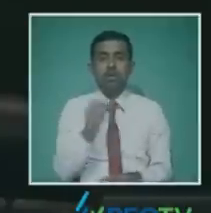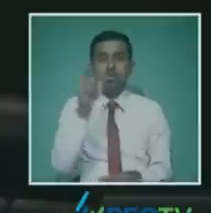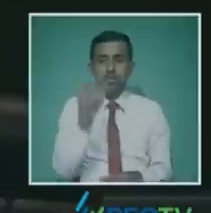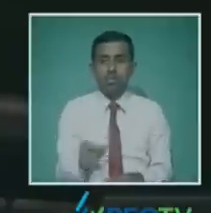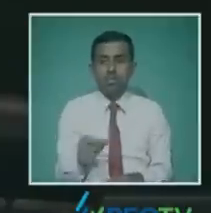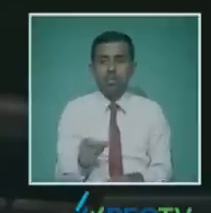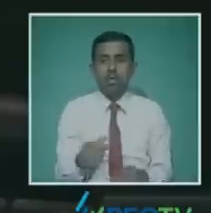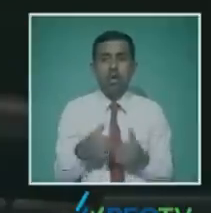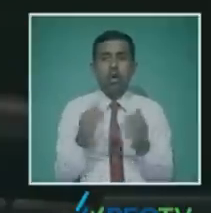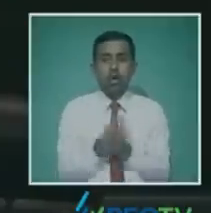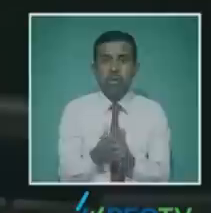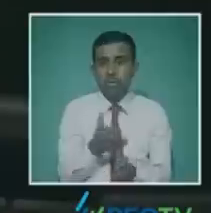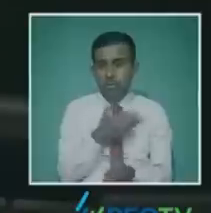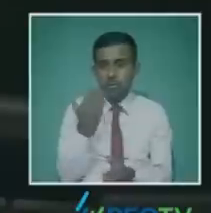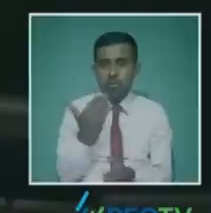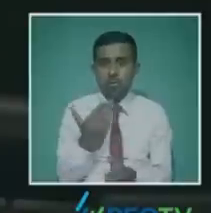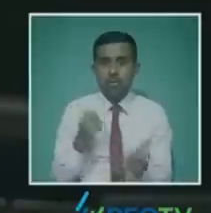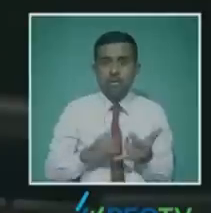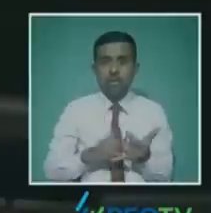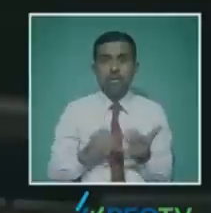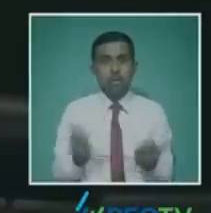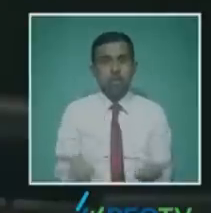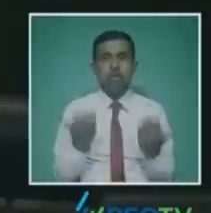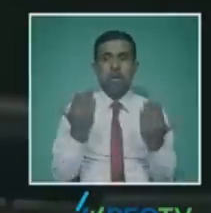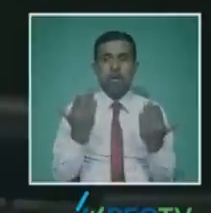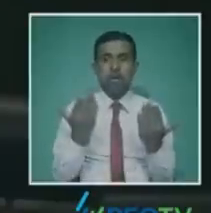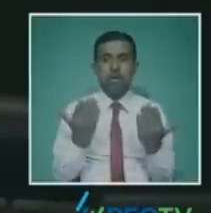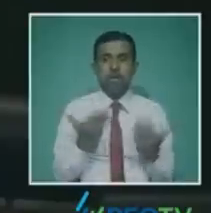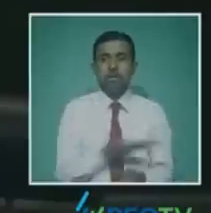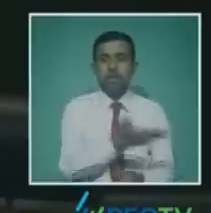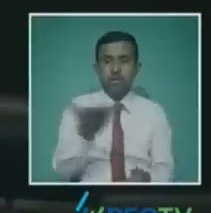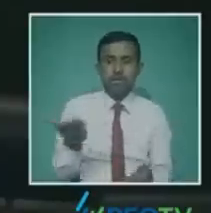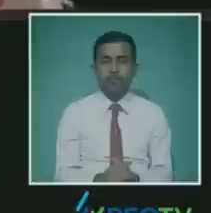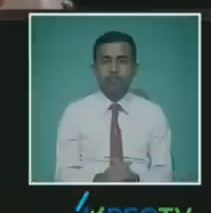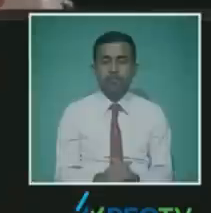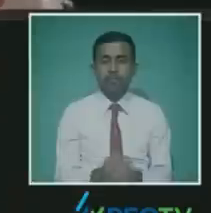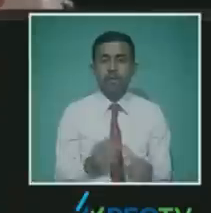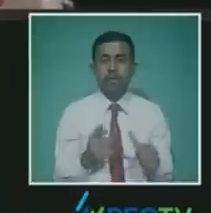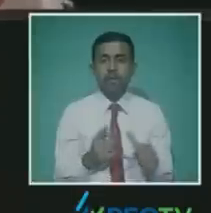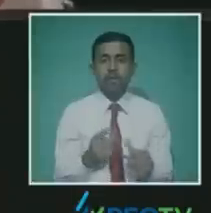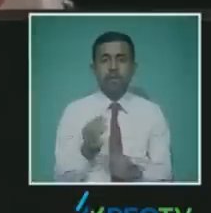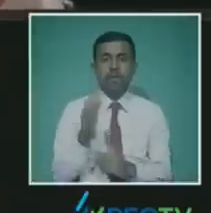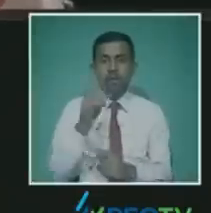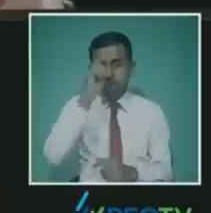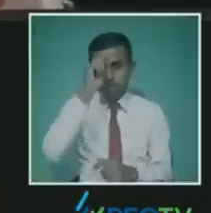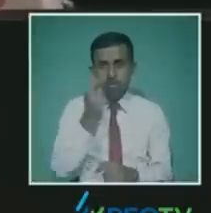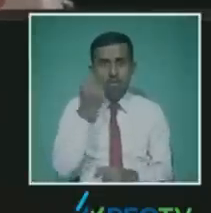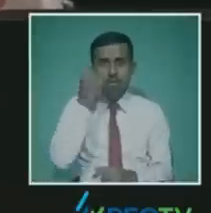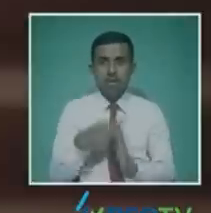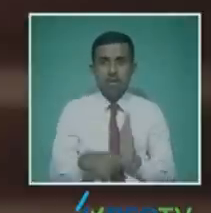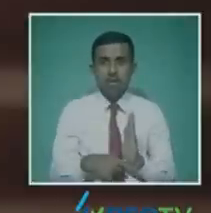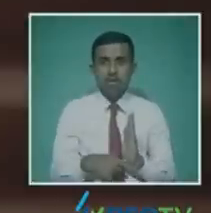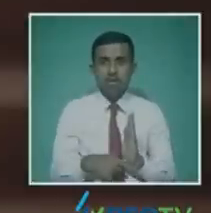ඉතින් ඕන කෙනෙකුට ආද පුළුවන් සයිතම් එක පටන් ගන්න. ඒ නිසා තමුන්නාස්සල සිළු දෙනා කැමති නම් අපි පටන් ගමු. ජනාධිපතිතුමා ඉදිරිපත් කරපු අදහස